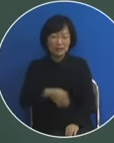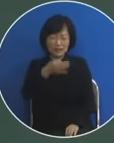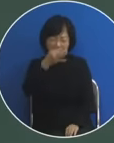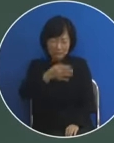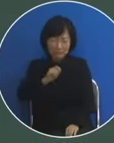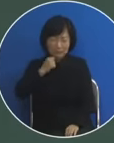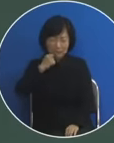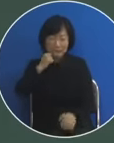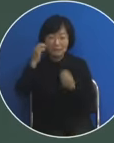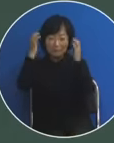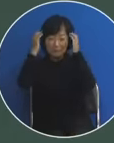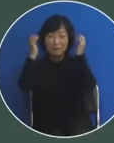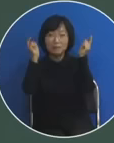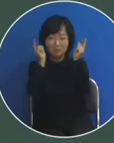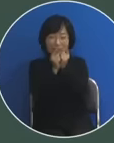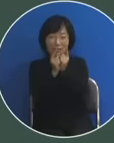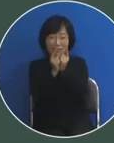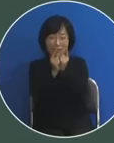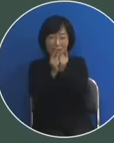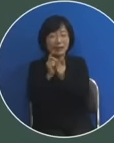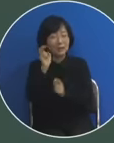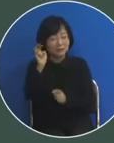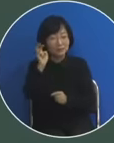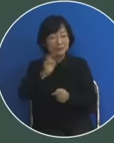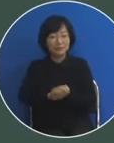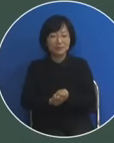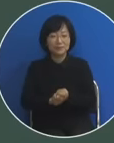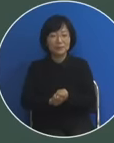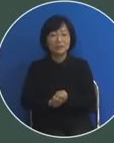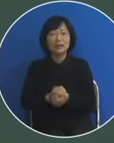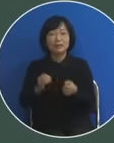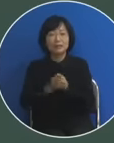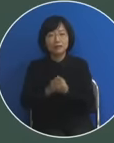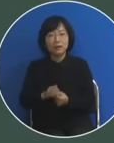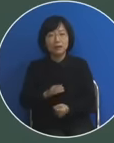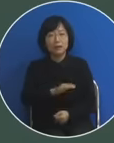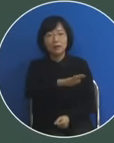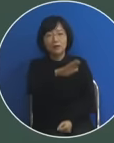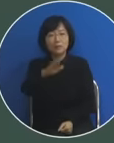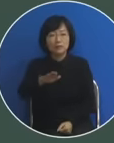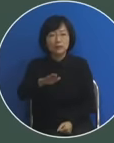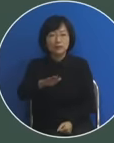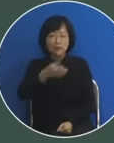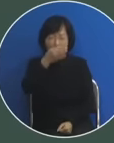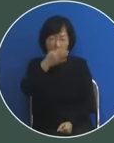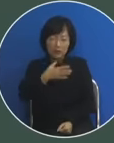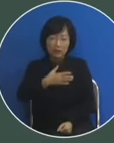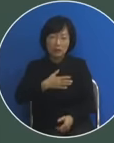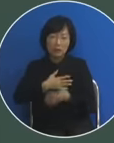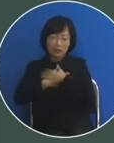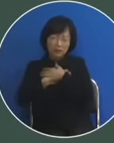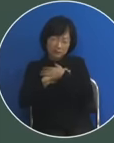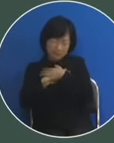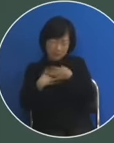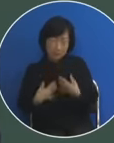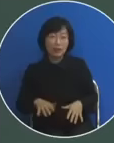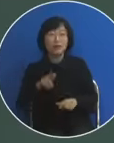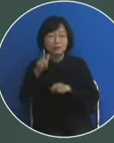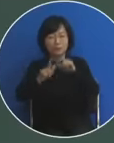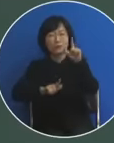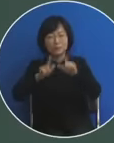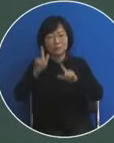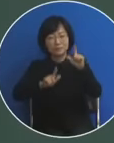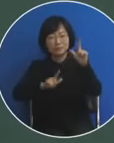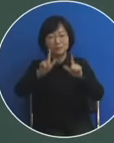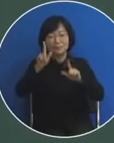will face hardships. 어떻게 보면은 우리는 굉장히 힘이 들고 지쳐 있는 상태일 수도 있습니다. In one sense, we might be in a state where things are